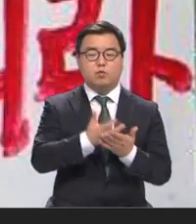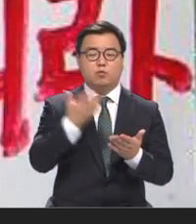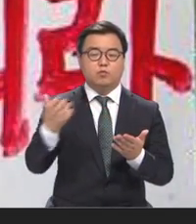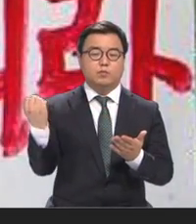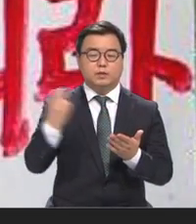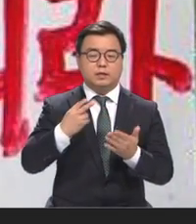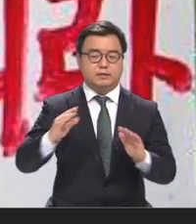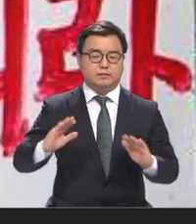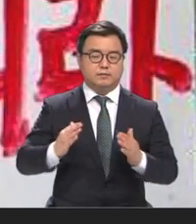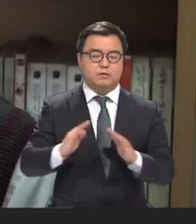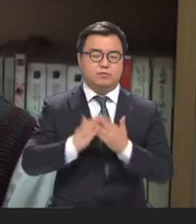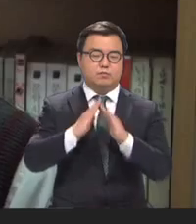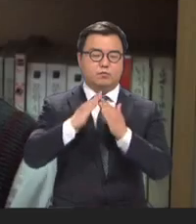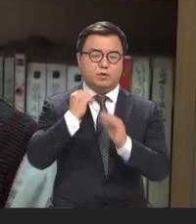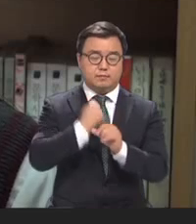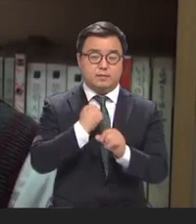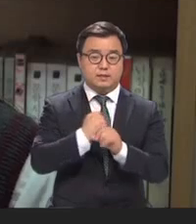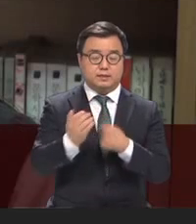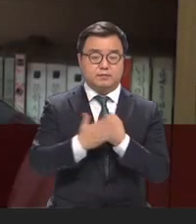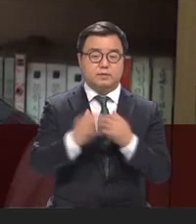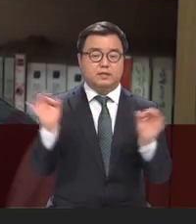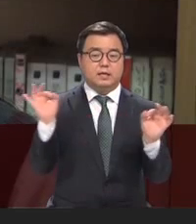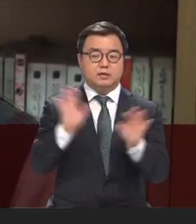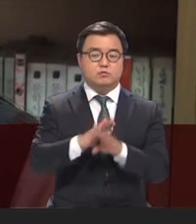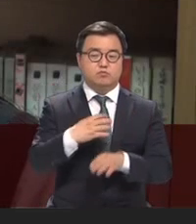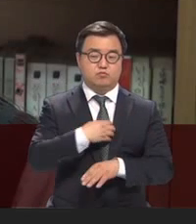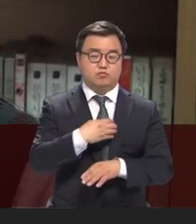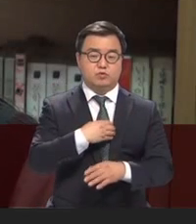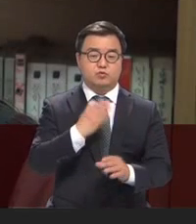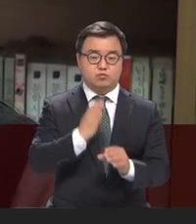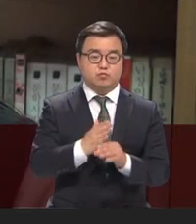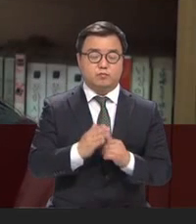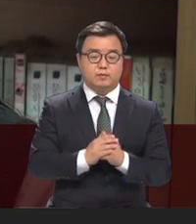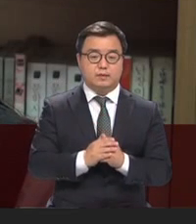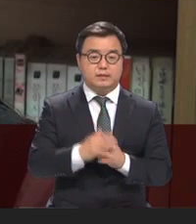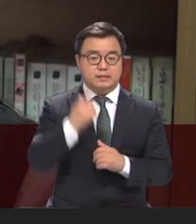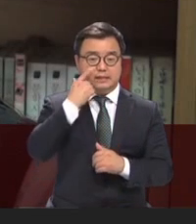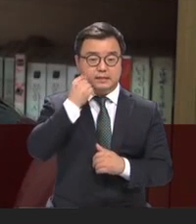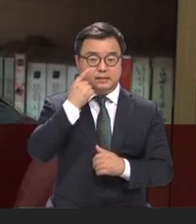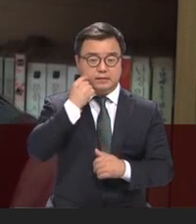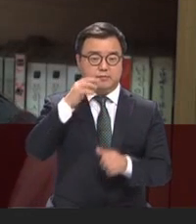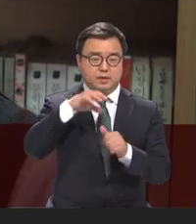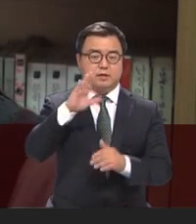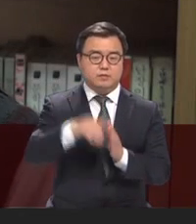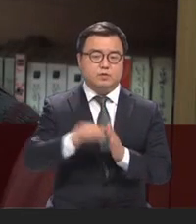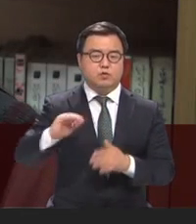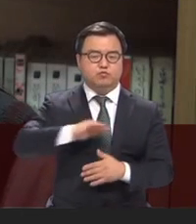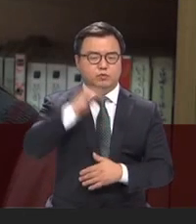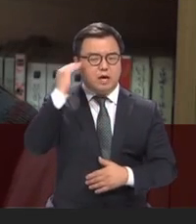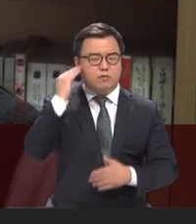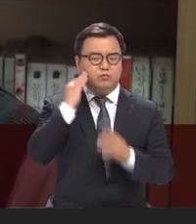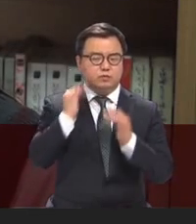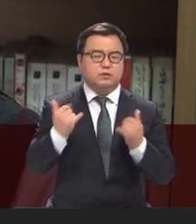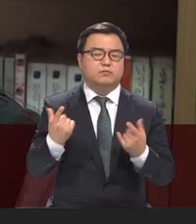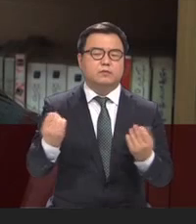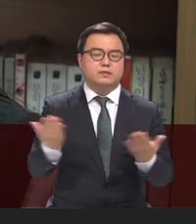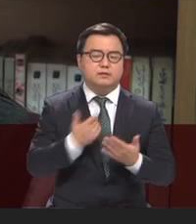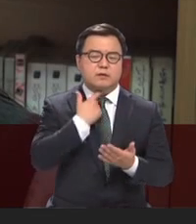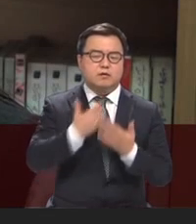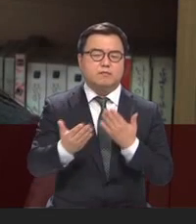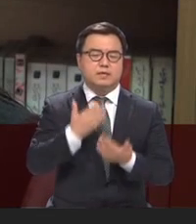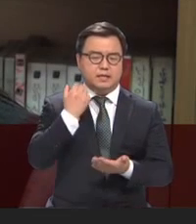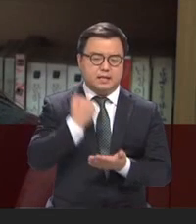사라질 위기에 놓였습니다. 일제강점기 시절 우리 동포들이 그런 일을 겪었다는 사실이 매우 안타까웠고